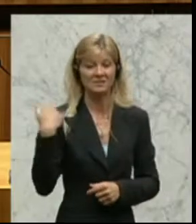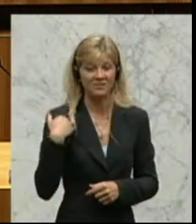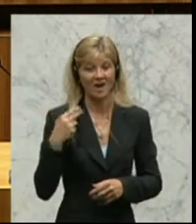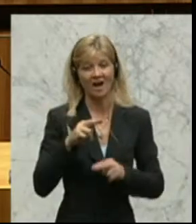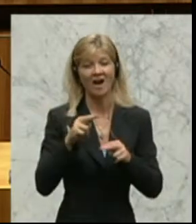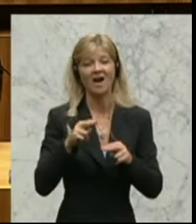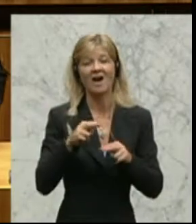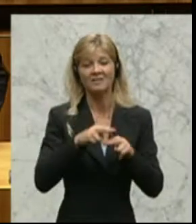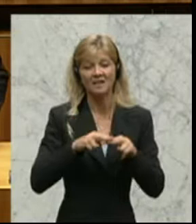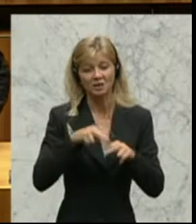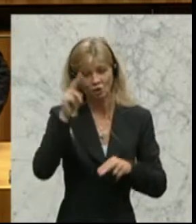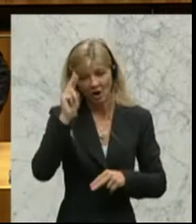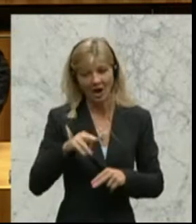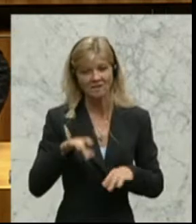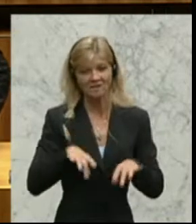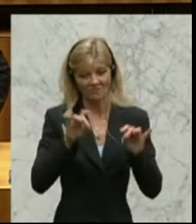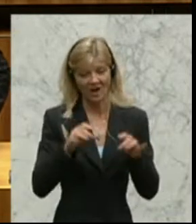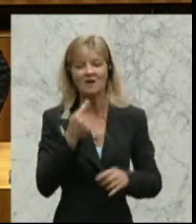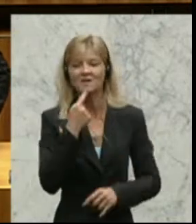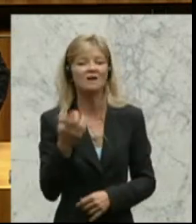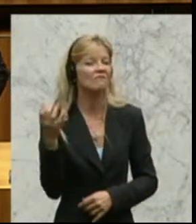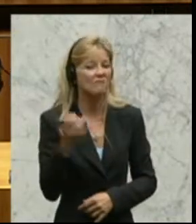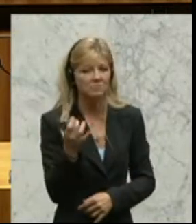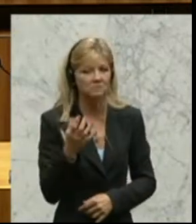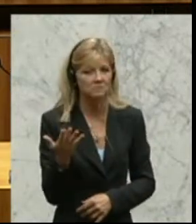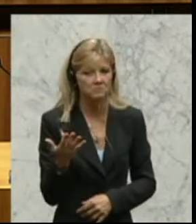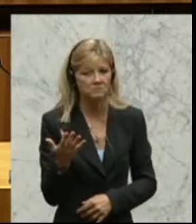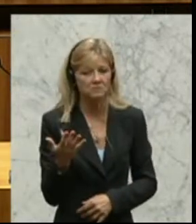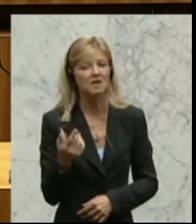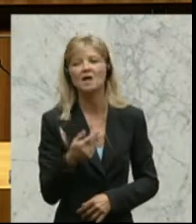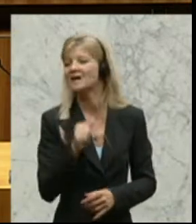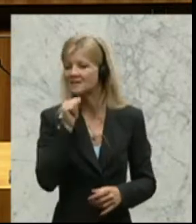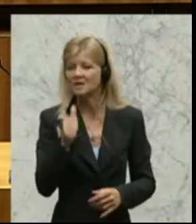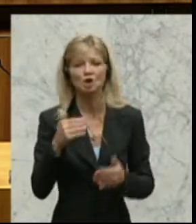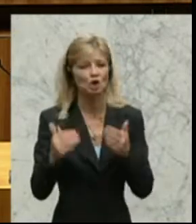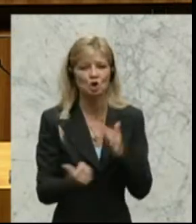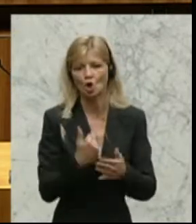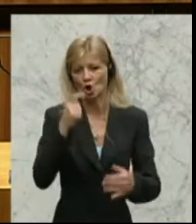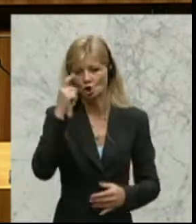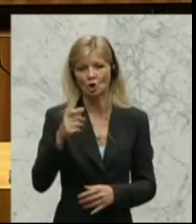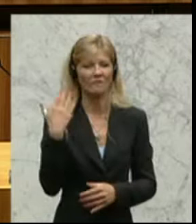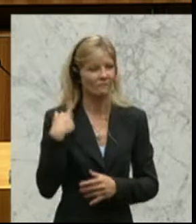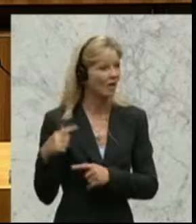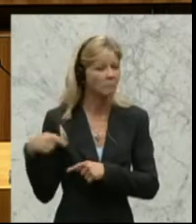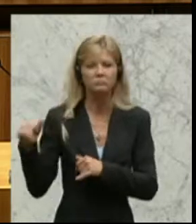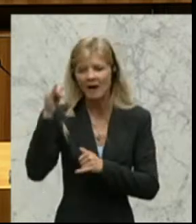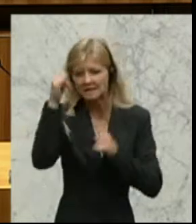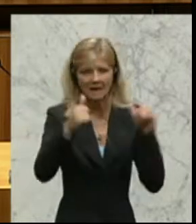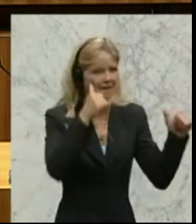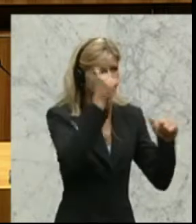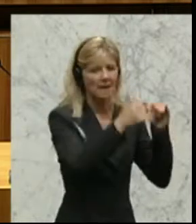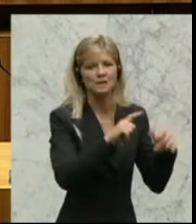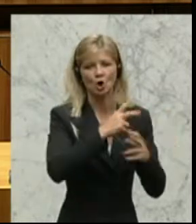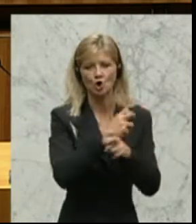neuen Steuern hineingegangen, sind durchs ganze Land gezogen und haben gesagt, keine neuen Steuern mit uns. Was haben wir ein paar Monate später gesehen?